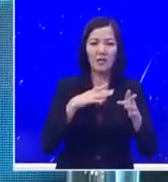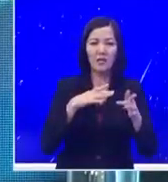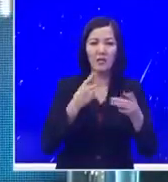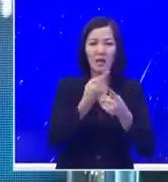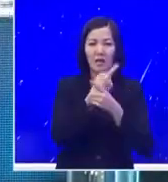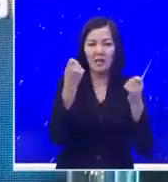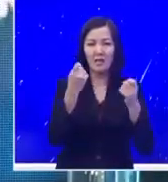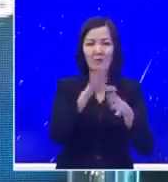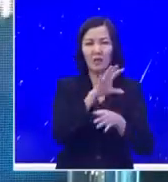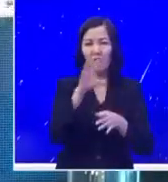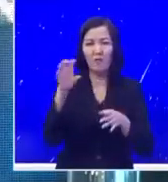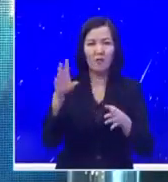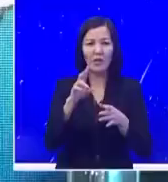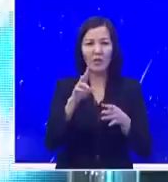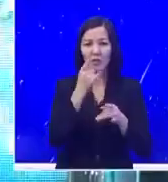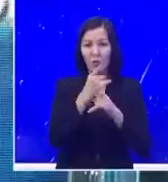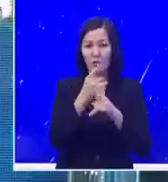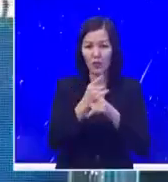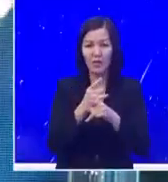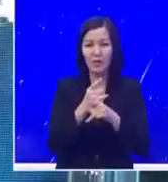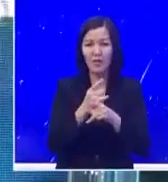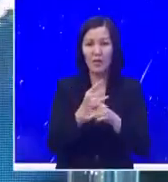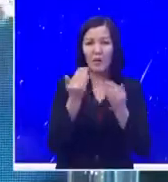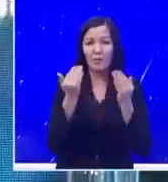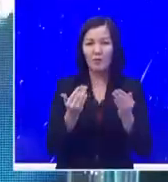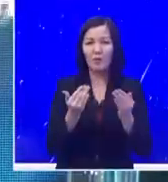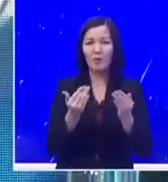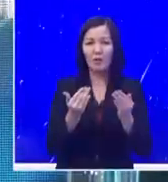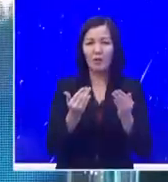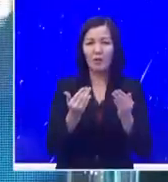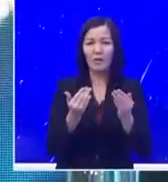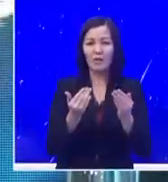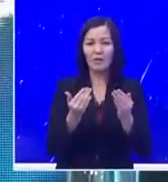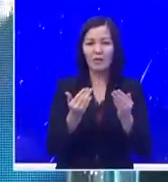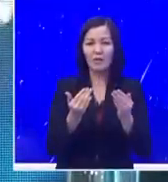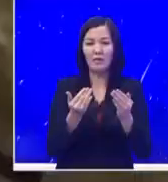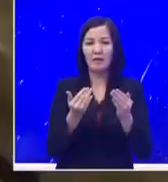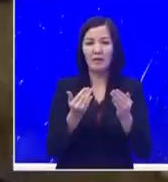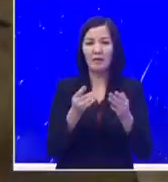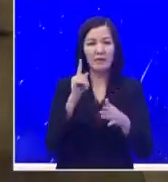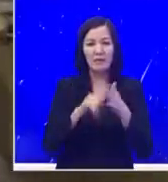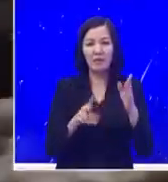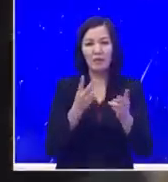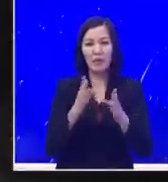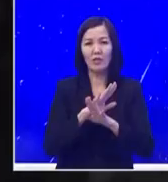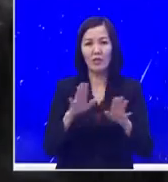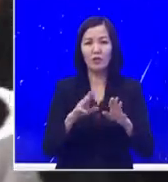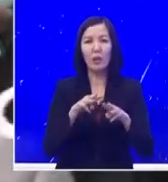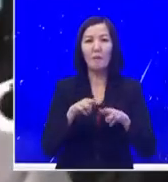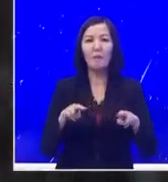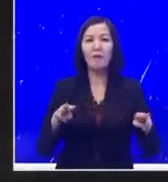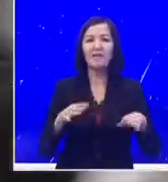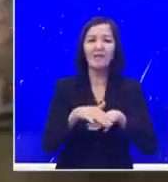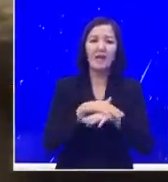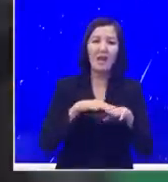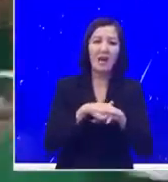таратылып жатқан суреттер бойынша бүгінгі ажиотажға ешқандай себептер жоқ. Министр осылай десе де, халық